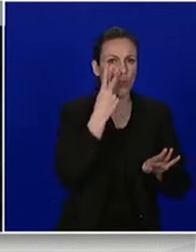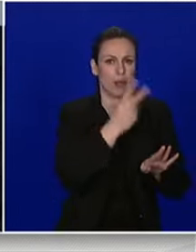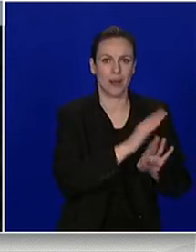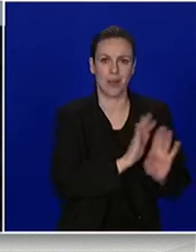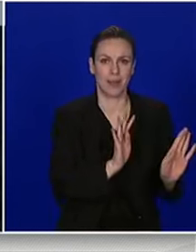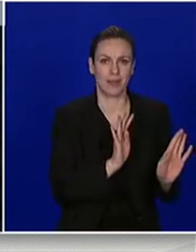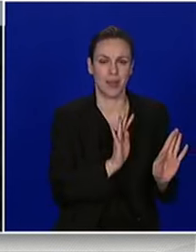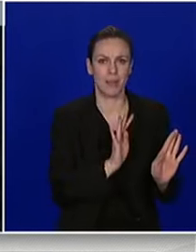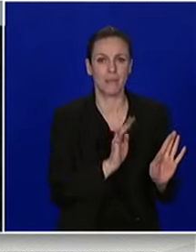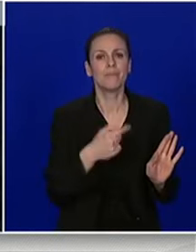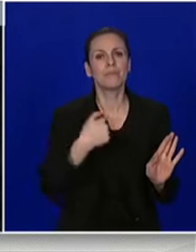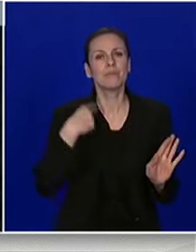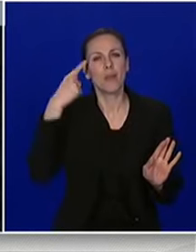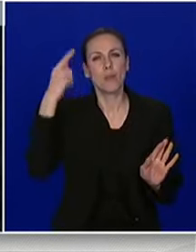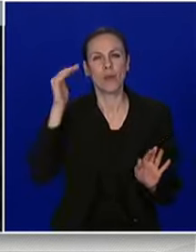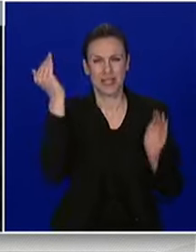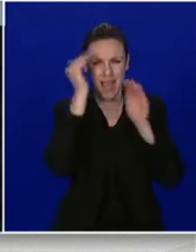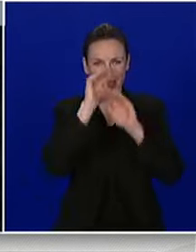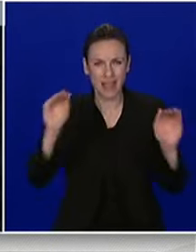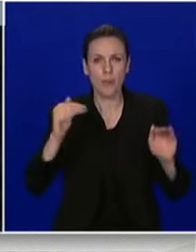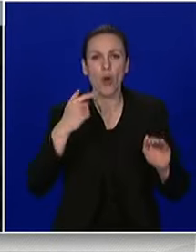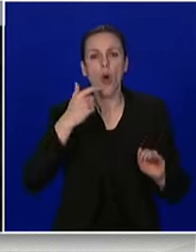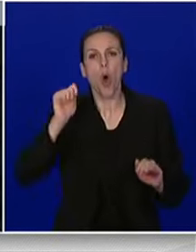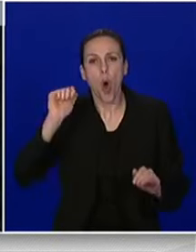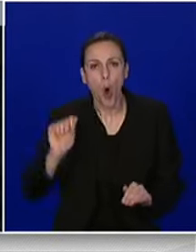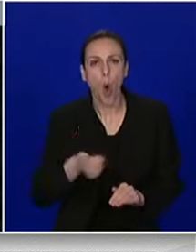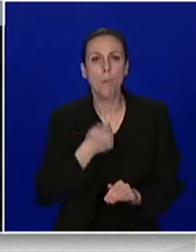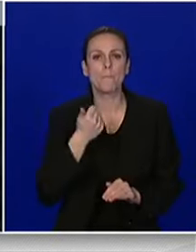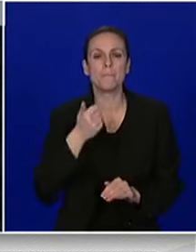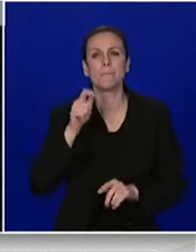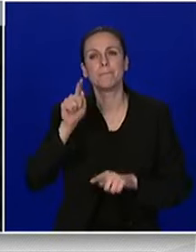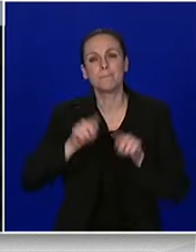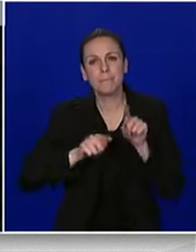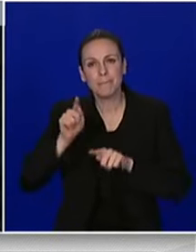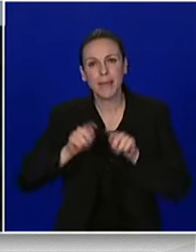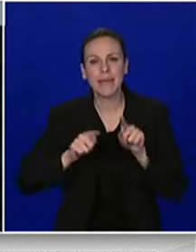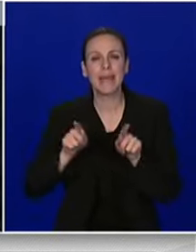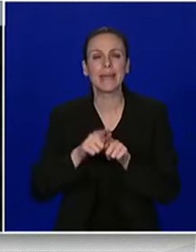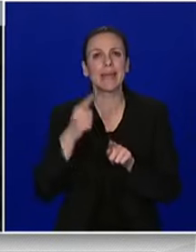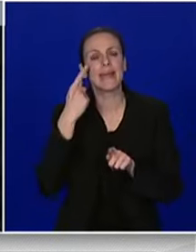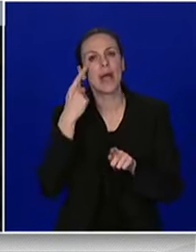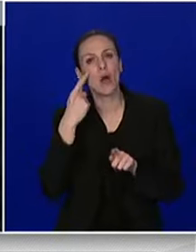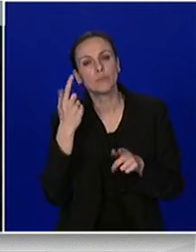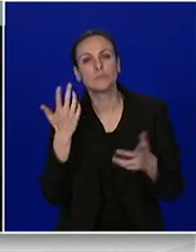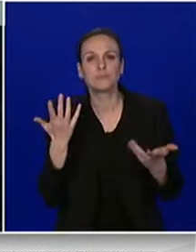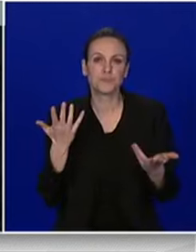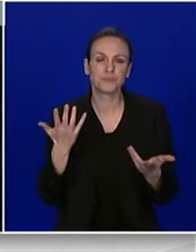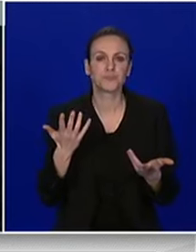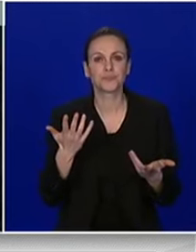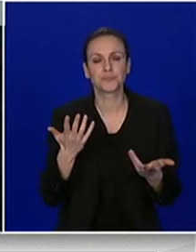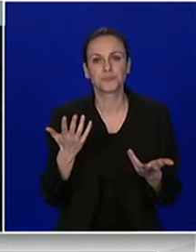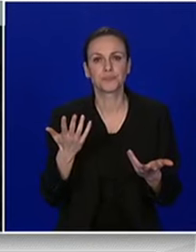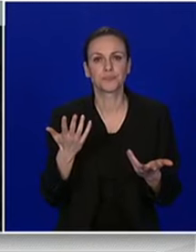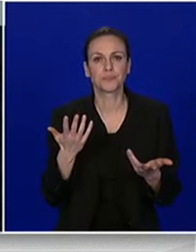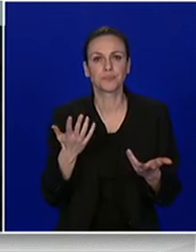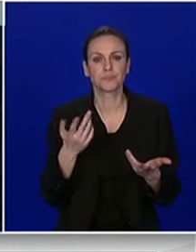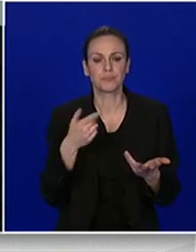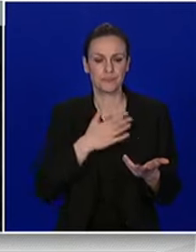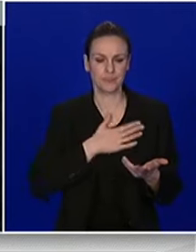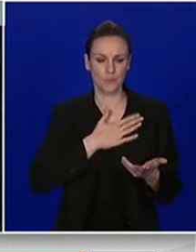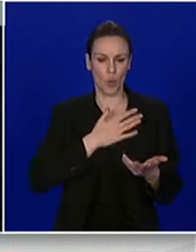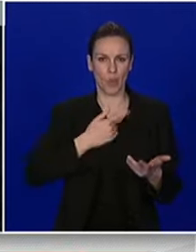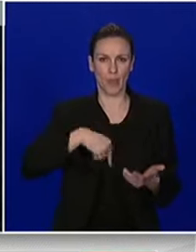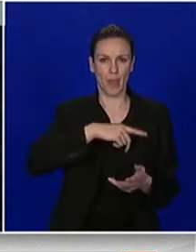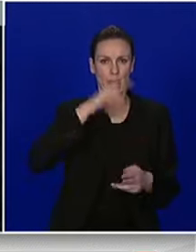I ja bih podsjetio sve one koji opet na neki način pokušavaju tu odluku